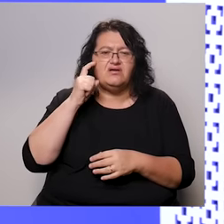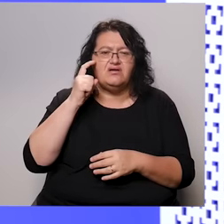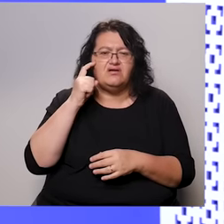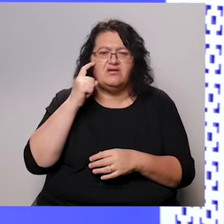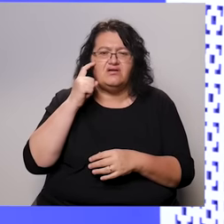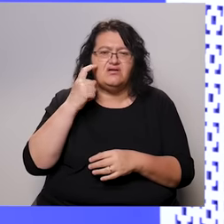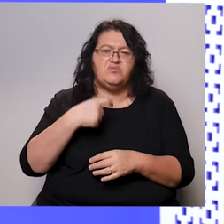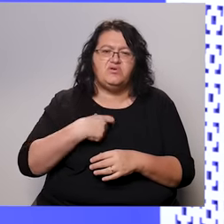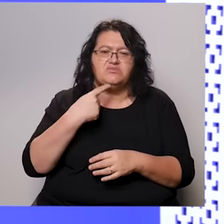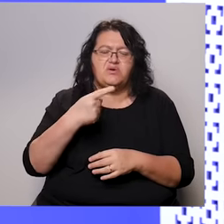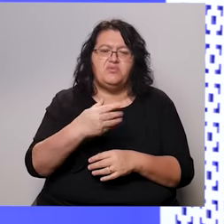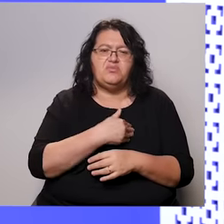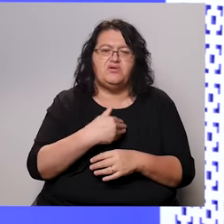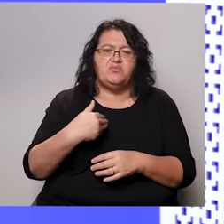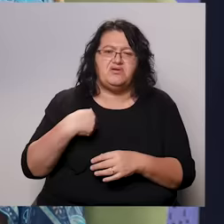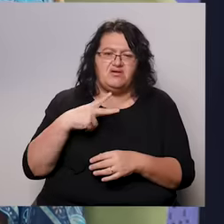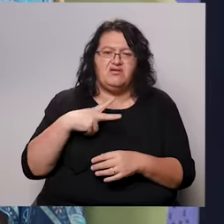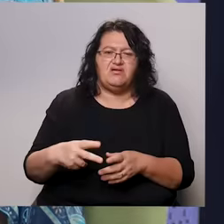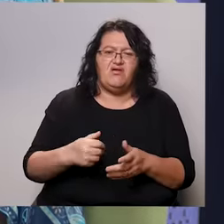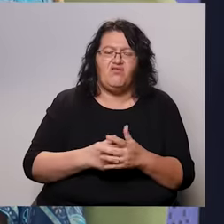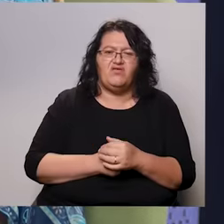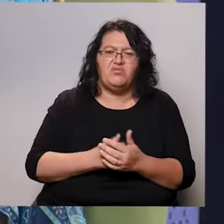eu că pot spune pneumonia acută.